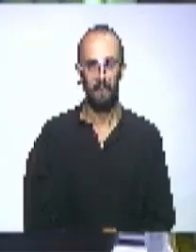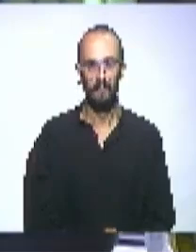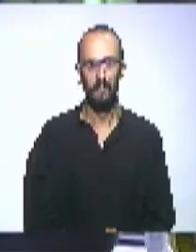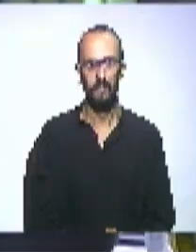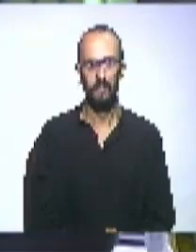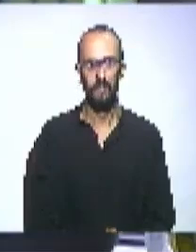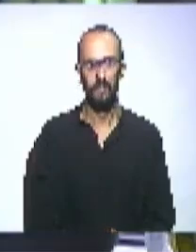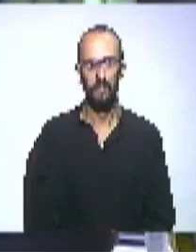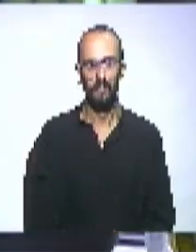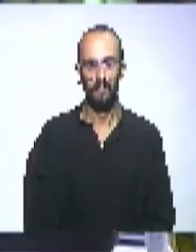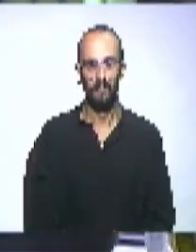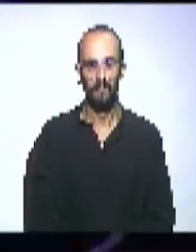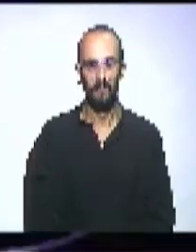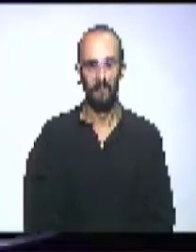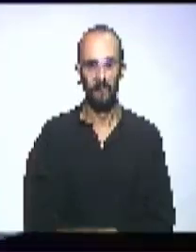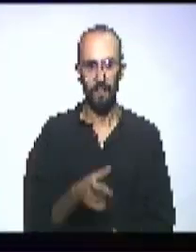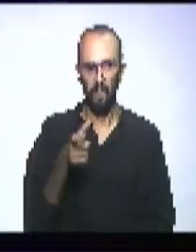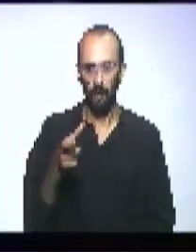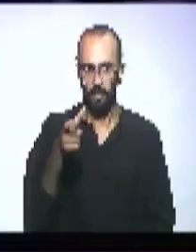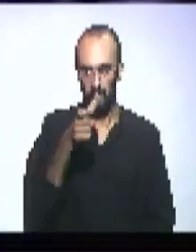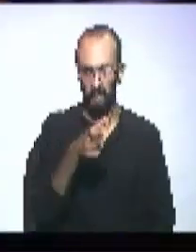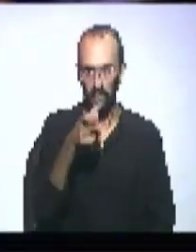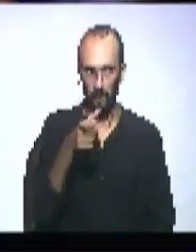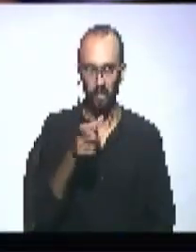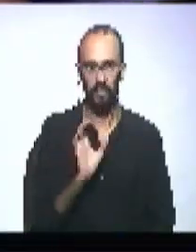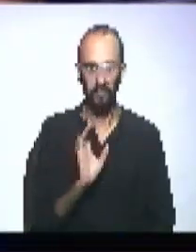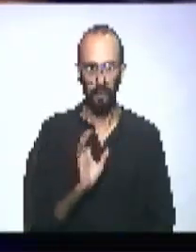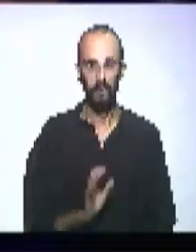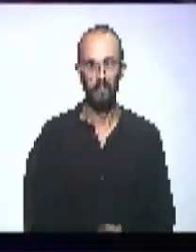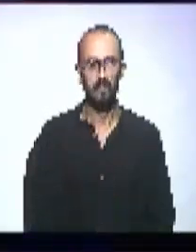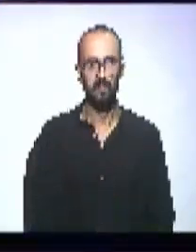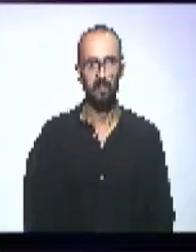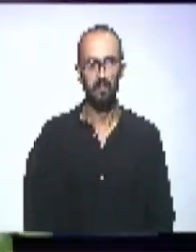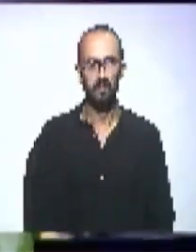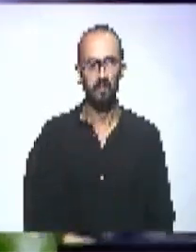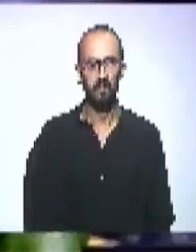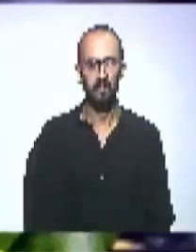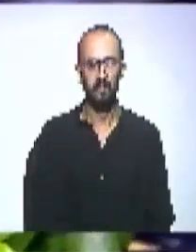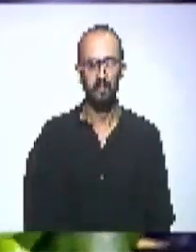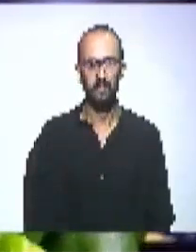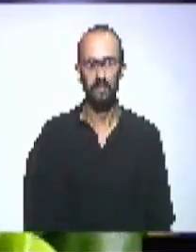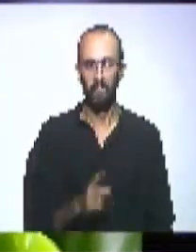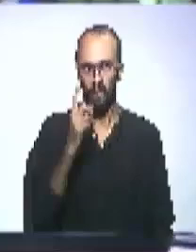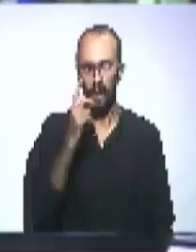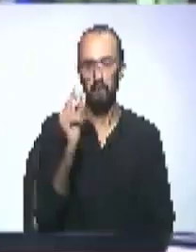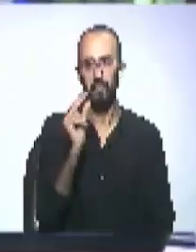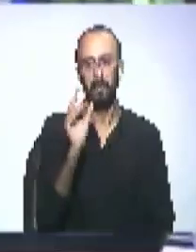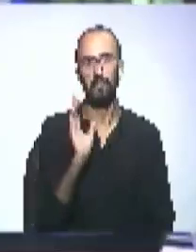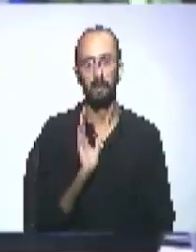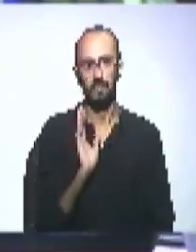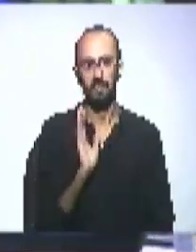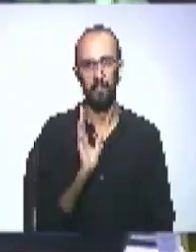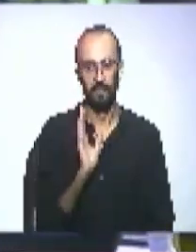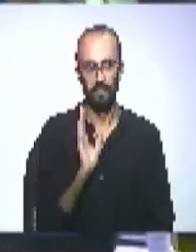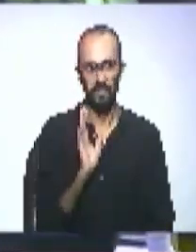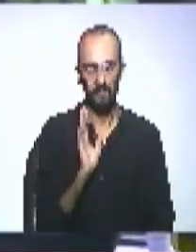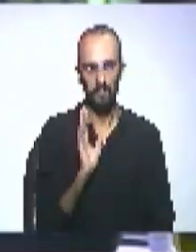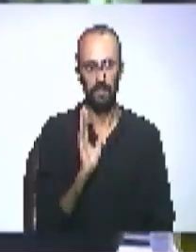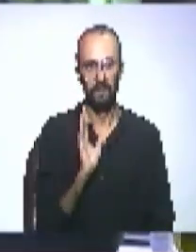رمان. الهمبرجر بتاعنا اهو. كويس. نعمل واحد همبرجر بالبيض. ماشي.